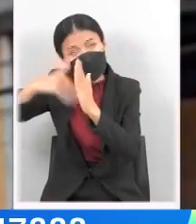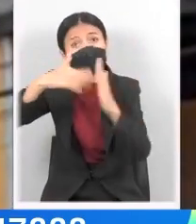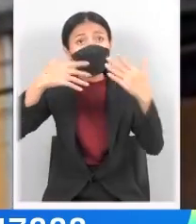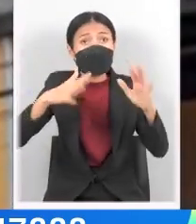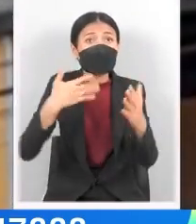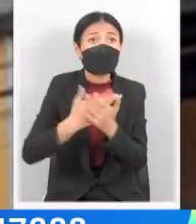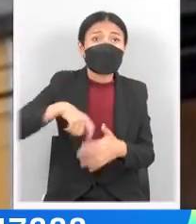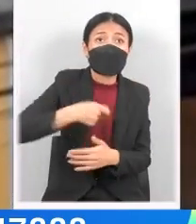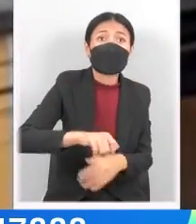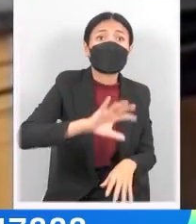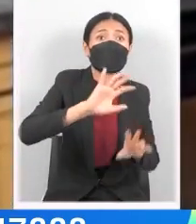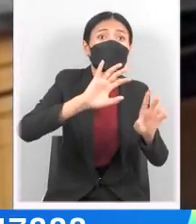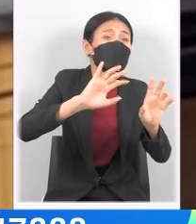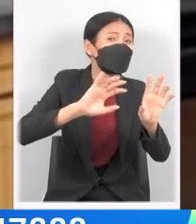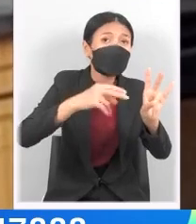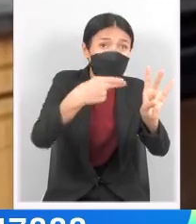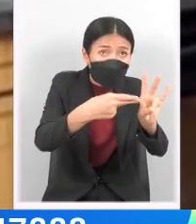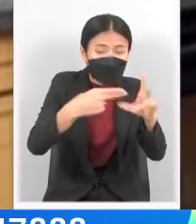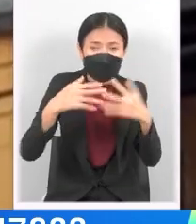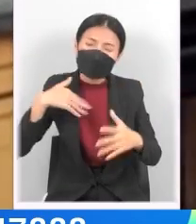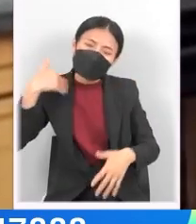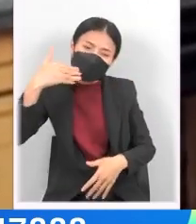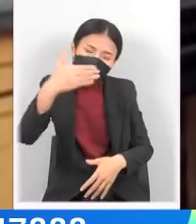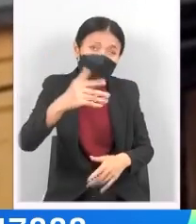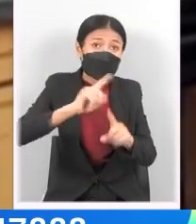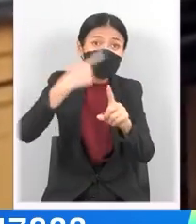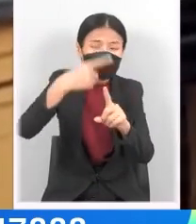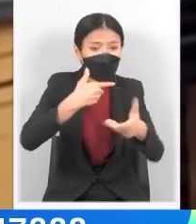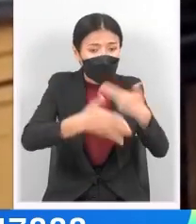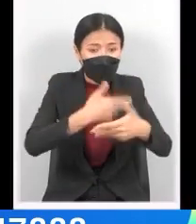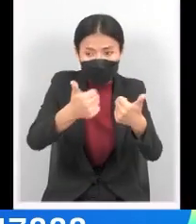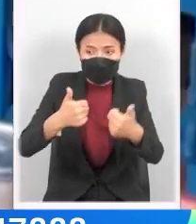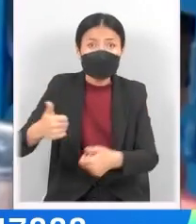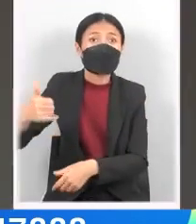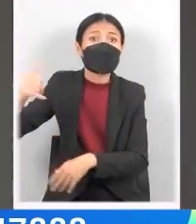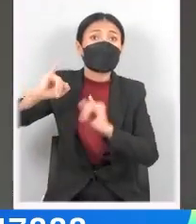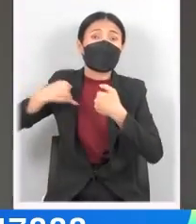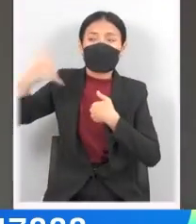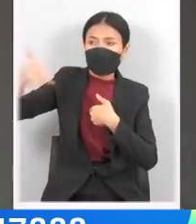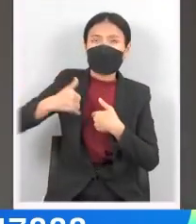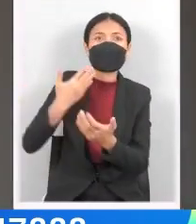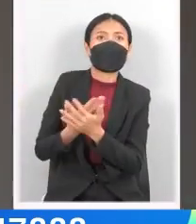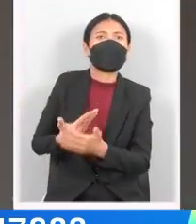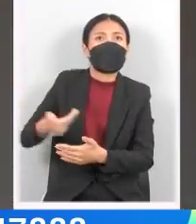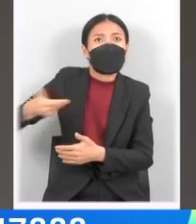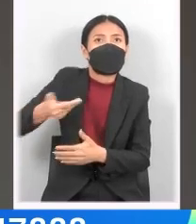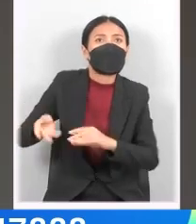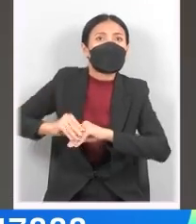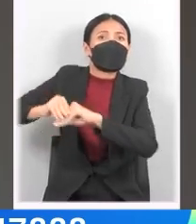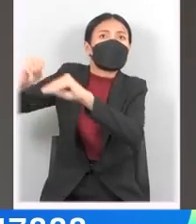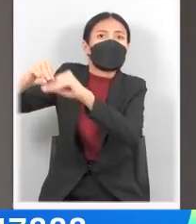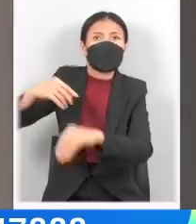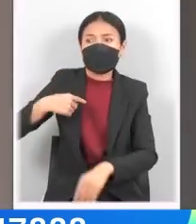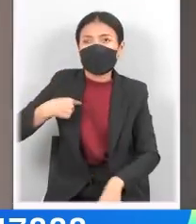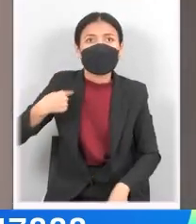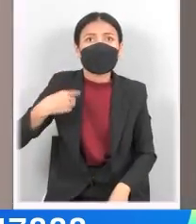1เดือนร้านเริ่มขายดีครับป้าเจ้าของบ้านก็มาขอขึ้นค่าเช่าพอตัวเองไม่ยอมป้าก็เที่ยวมาวันแบบวันเว้นวันเลยมาไล่ให้ออกไป